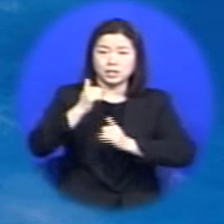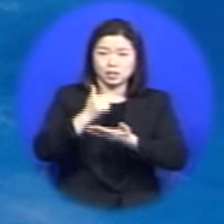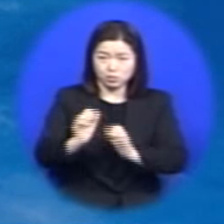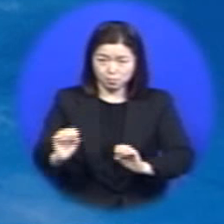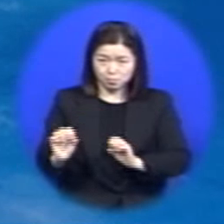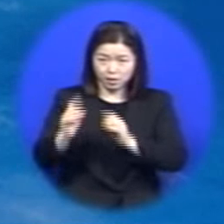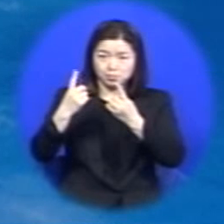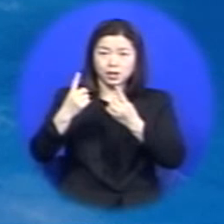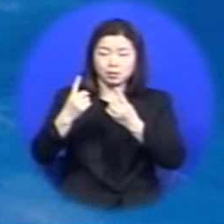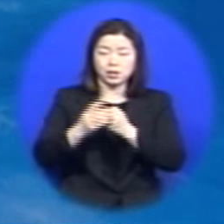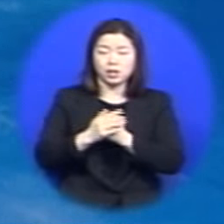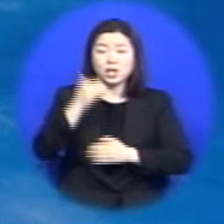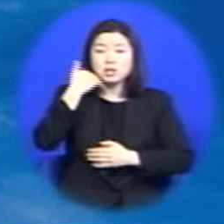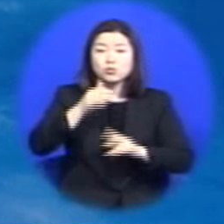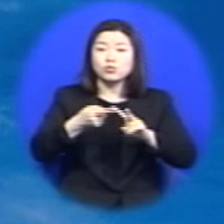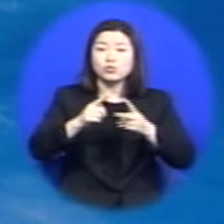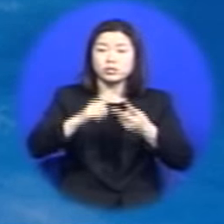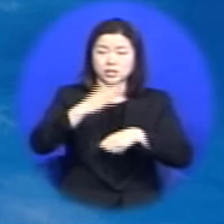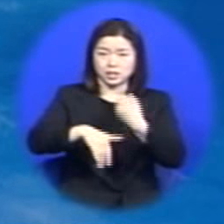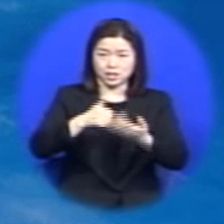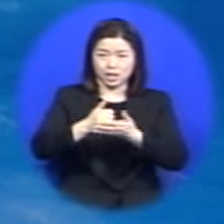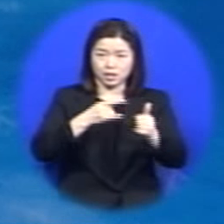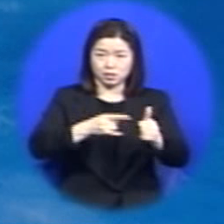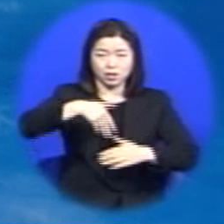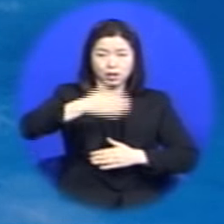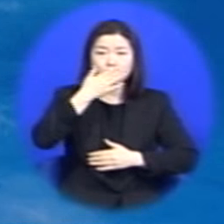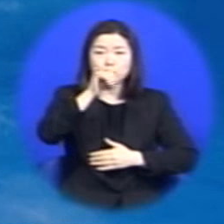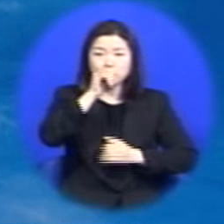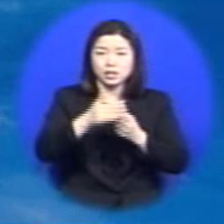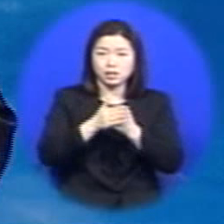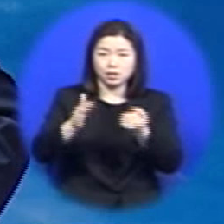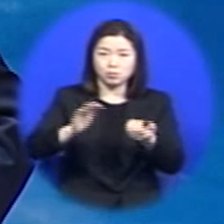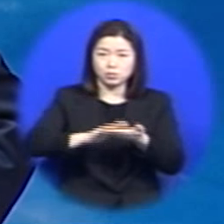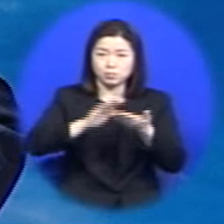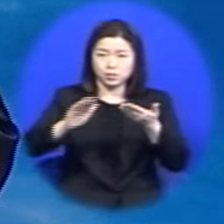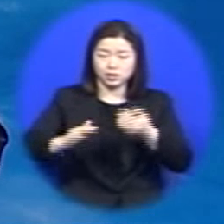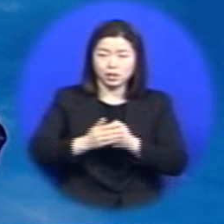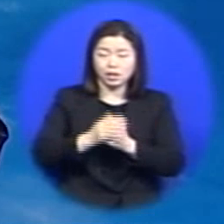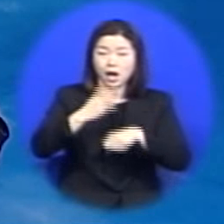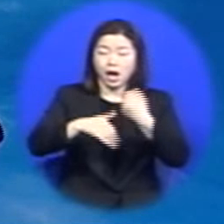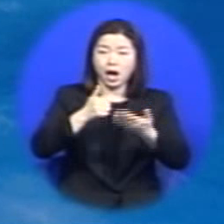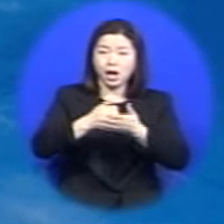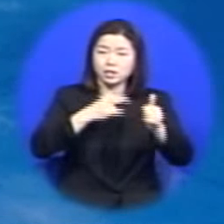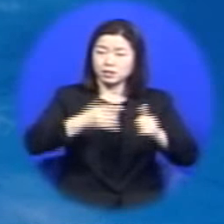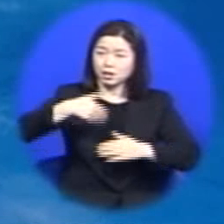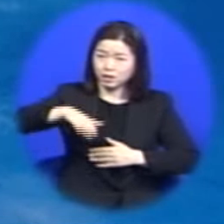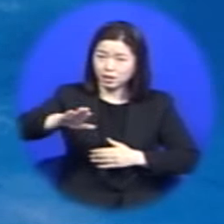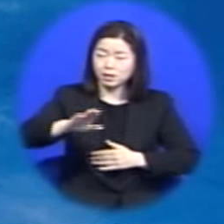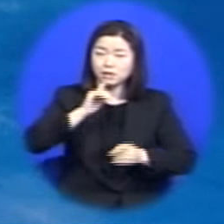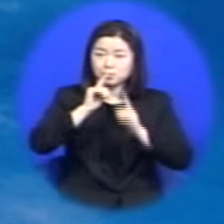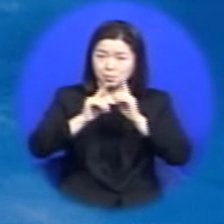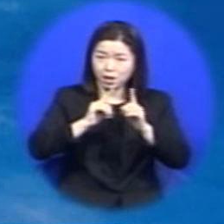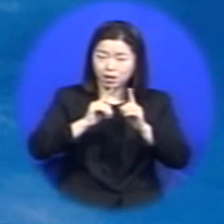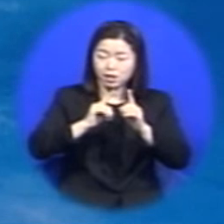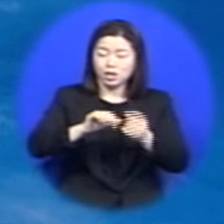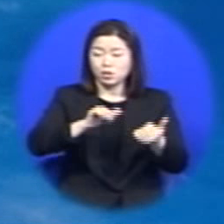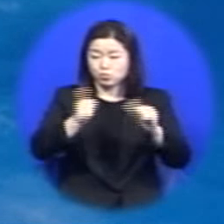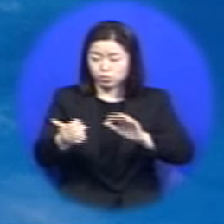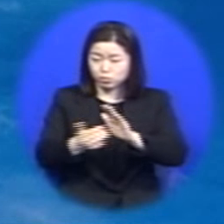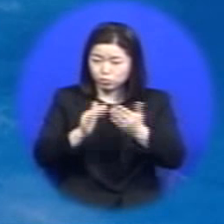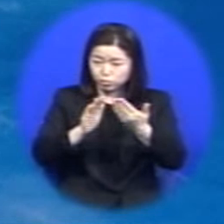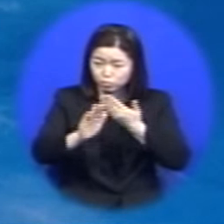말미암아 누구든지 하나님께로 갈 수 있기 때문입니다. 이 하나님께로 간다는 말은 죽고 난 다음에 하나님께